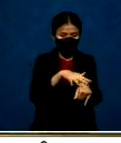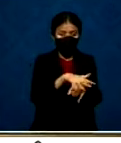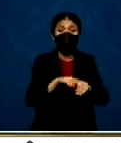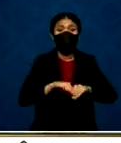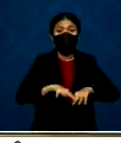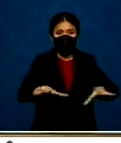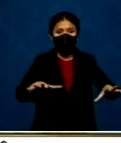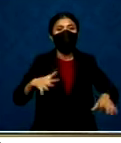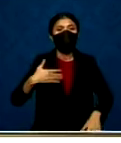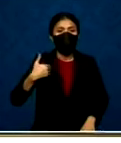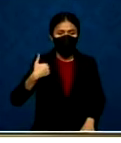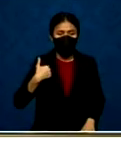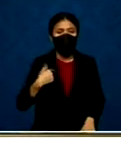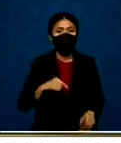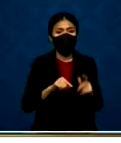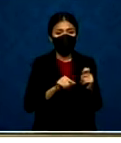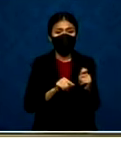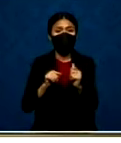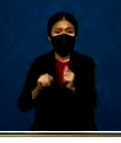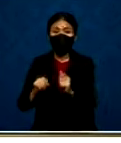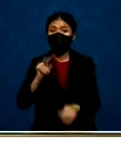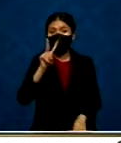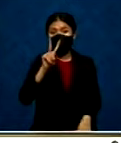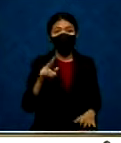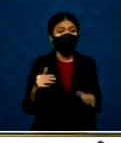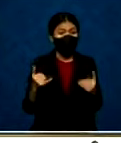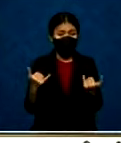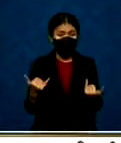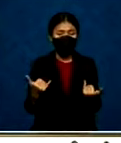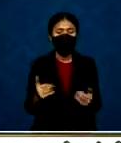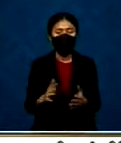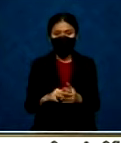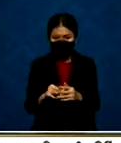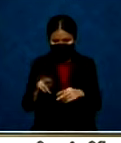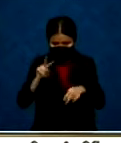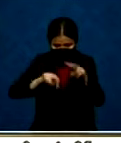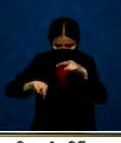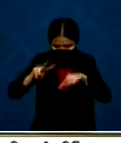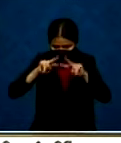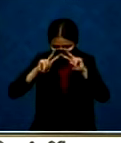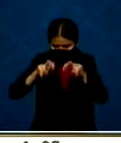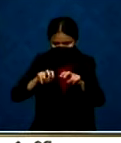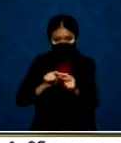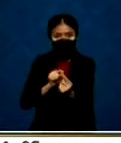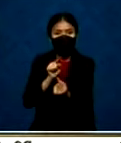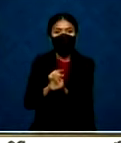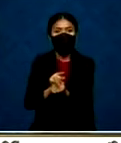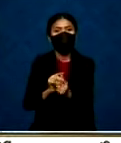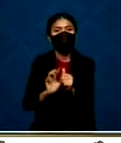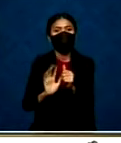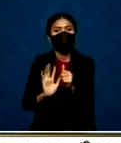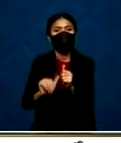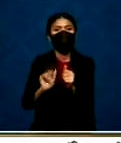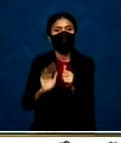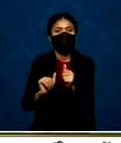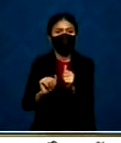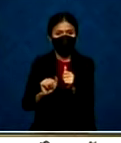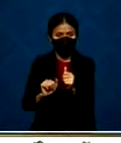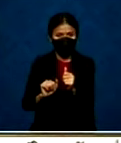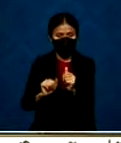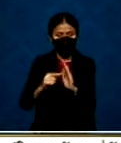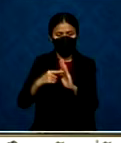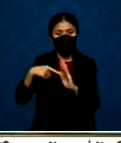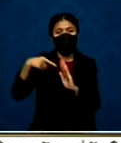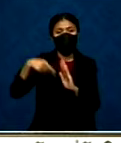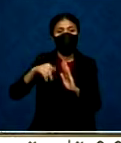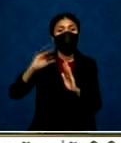ทองนะครับแล้วก็ตอนนี้มีการพบเป็นฮอตสปอตเนี่ยเกิดขึ้นมาที่อำเภอเมืองจังหวัดพิษณุโลกด้วยแต่สิ่งที่ผมอยากอภิปร